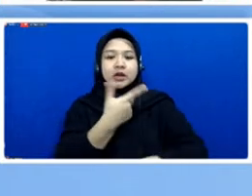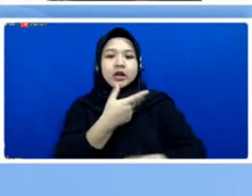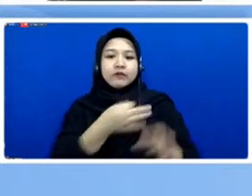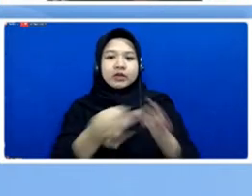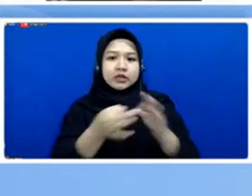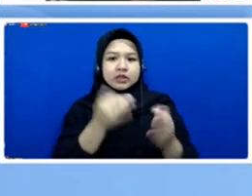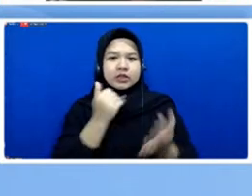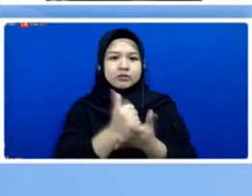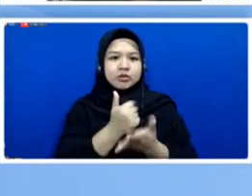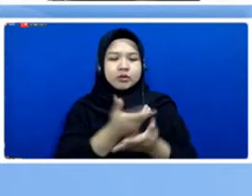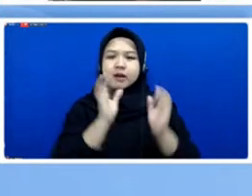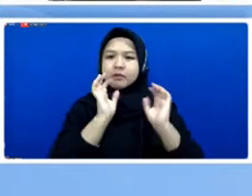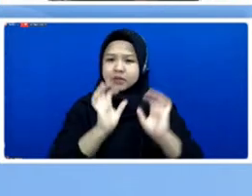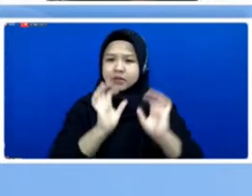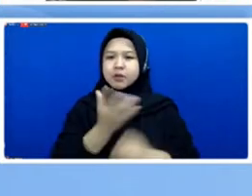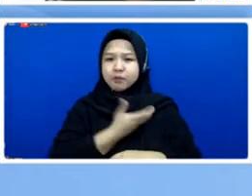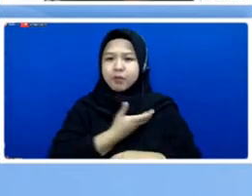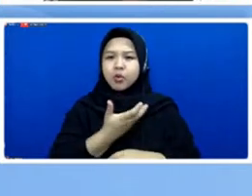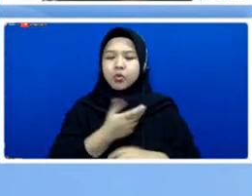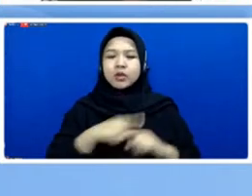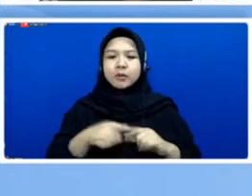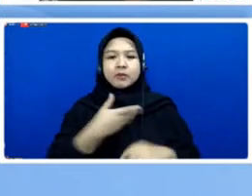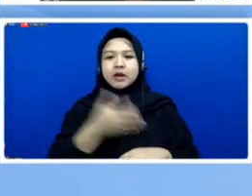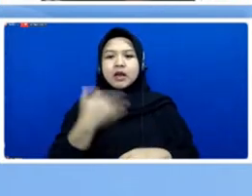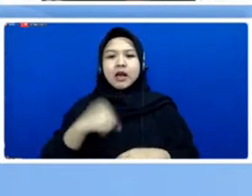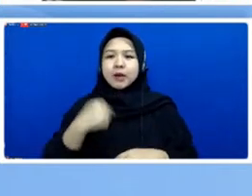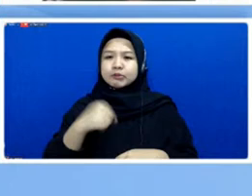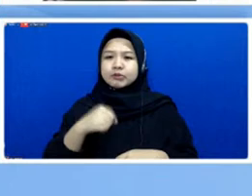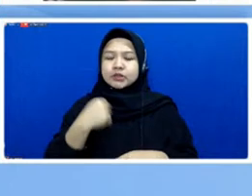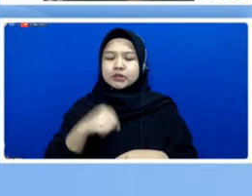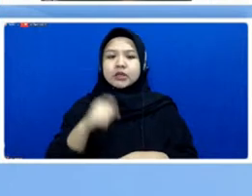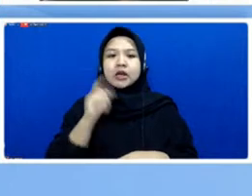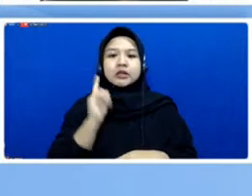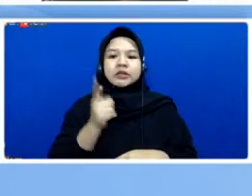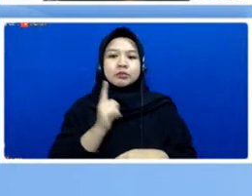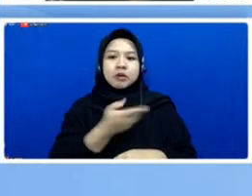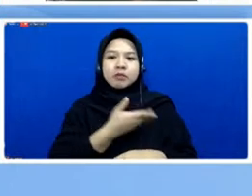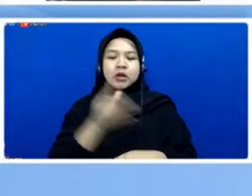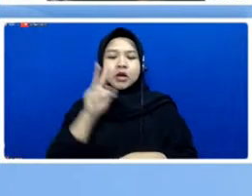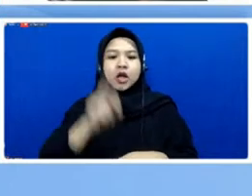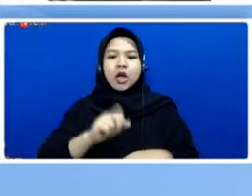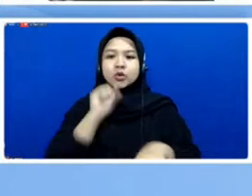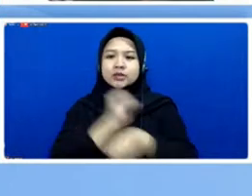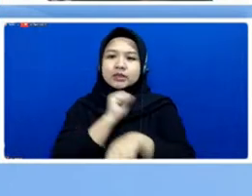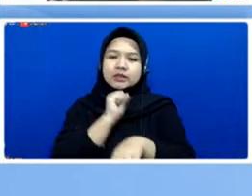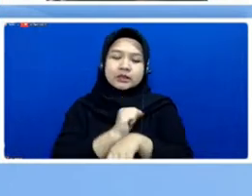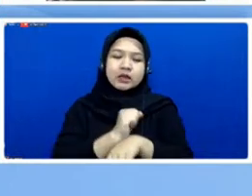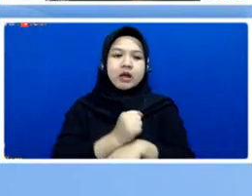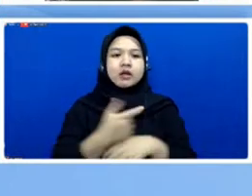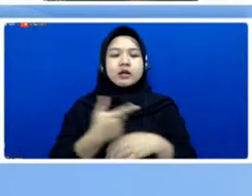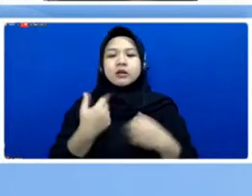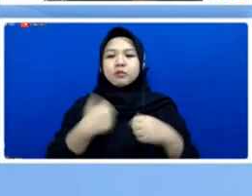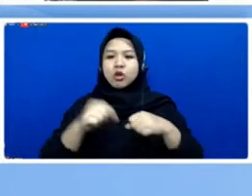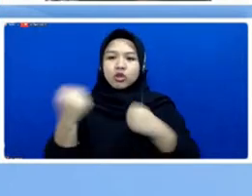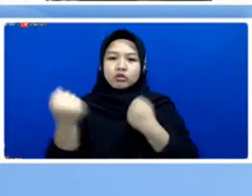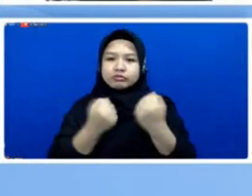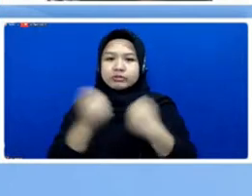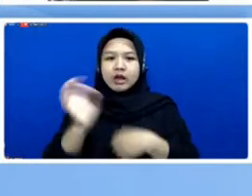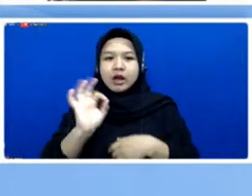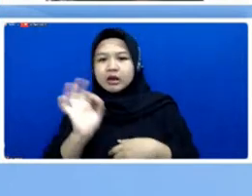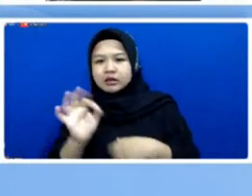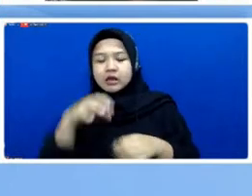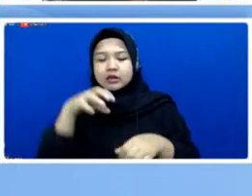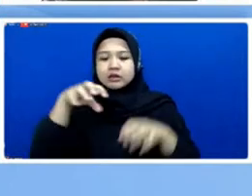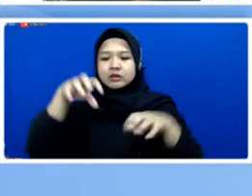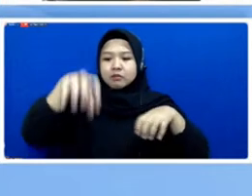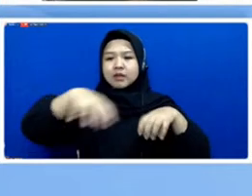sebenarnya mereka banyak yang mau, tapi mereka nggak bisa karena mereka harus bekerja, mereka tidak punya kendaraan, site vaksinasinya jauh.